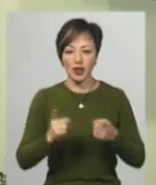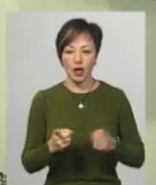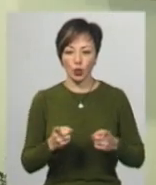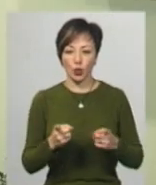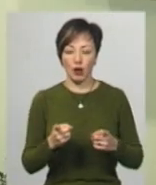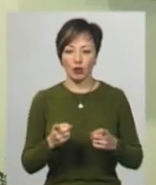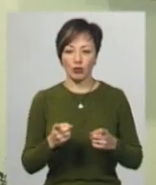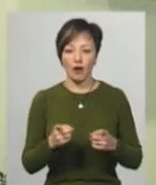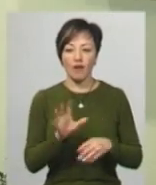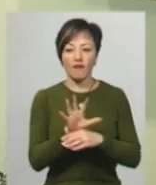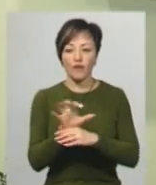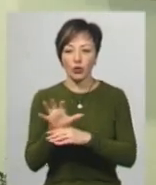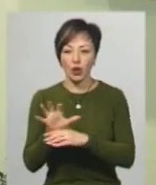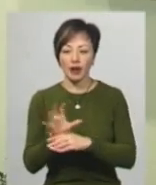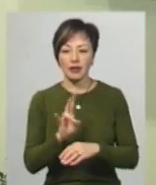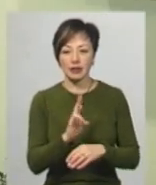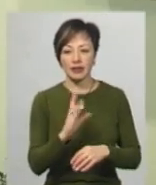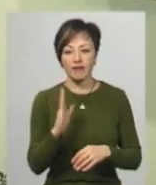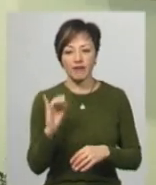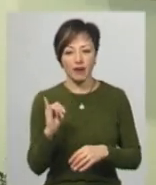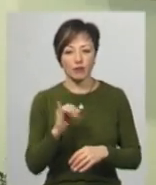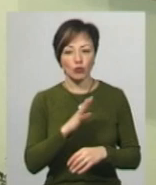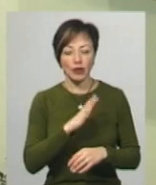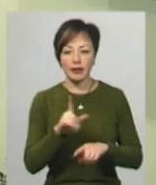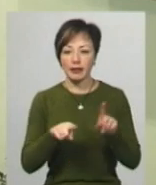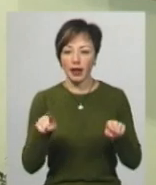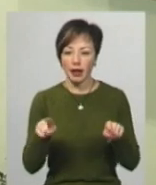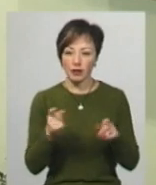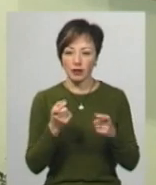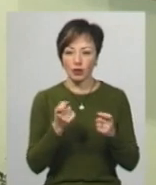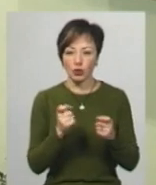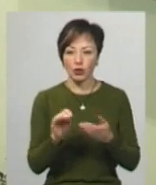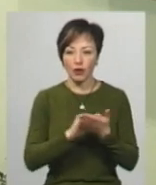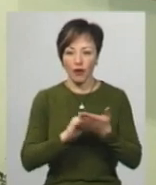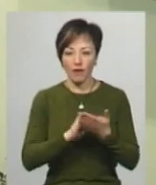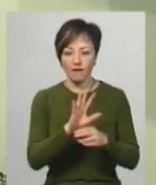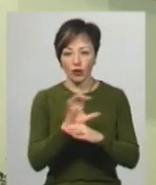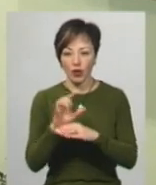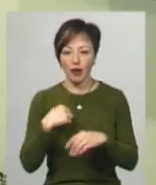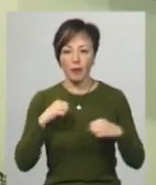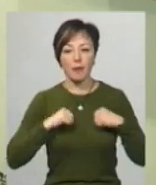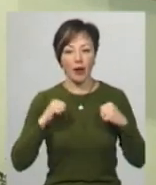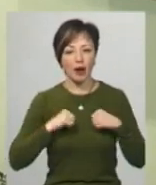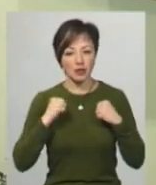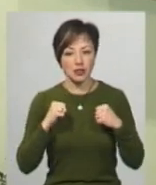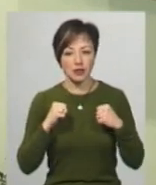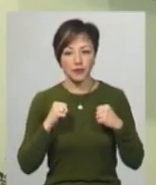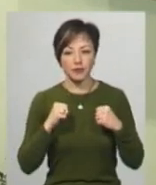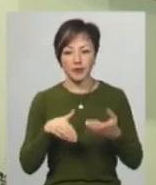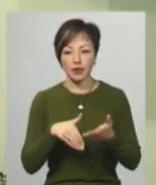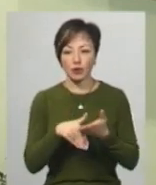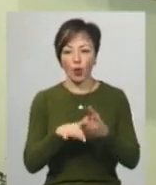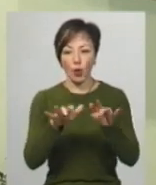що фотографії в Ніни Іванівни були, деякі ми з нею відфотографовували. І я намагалася за